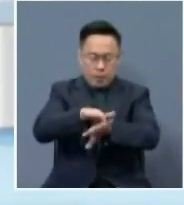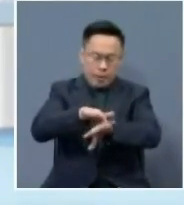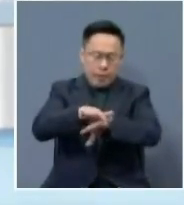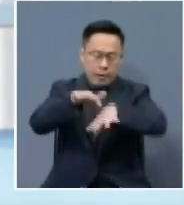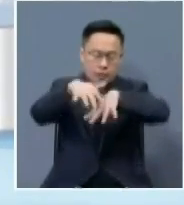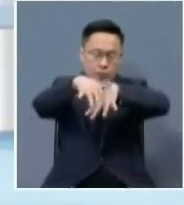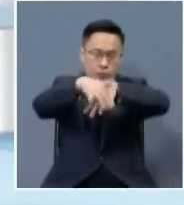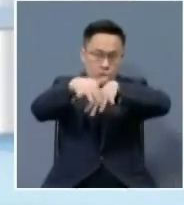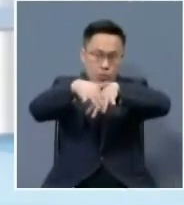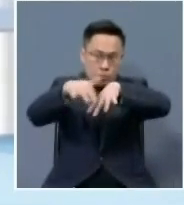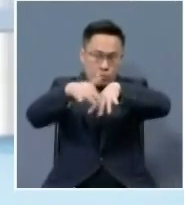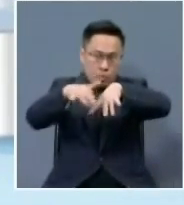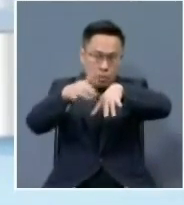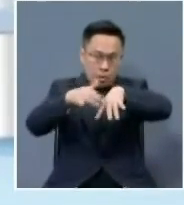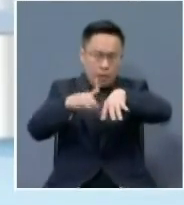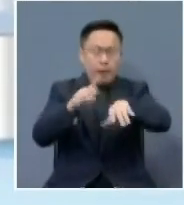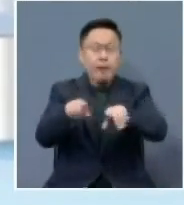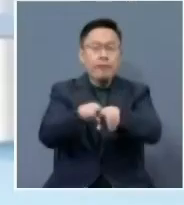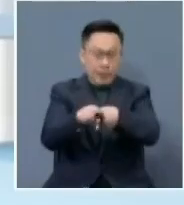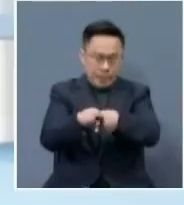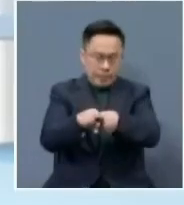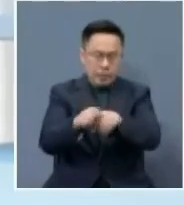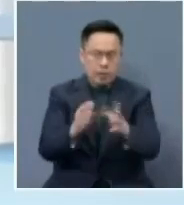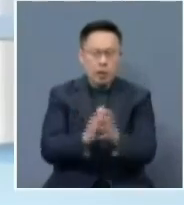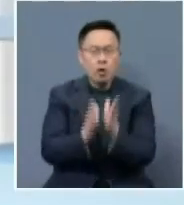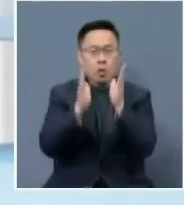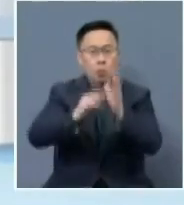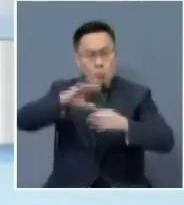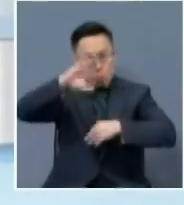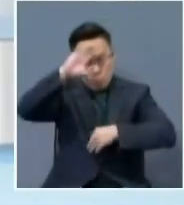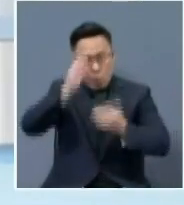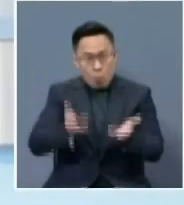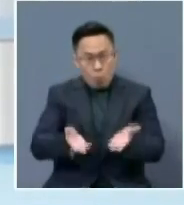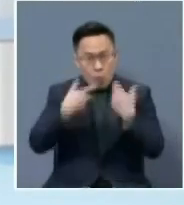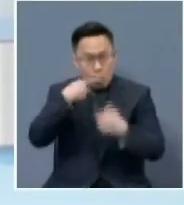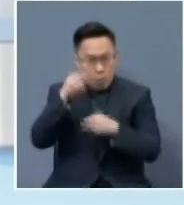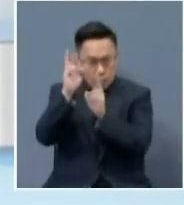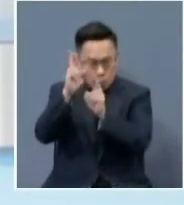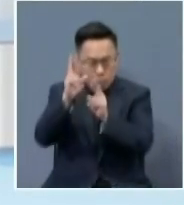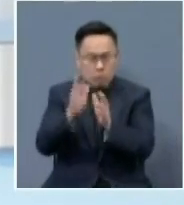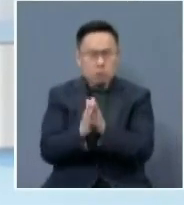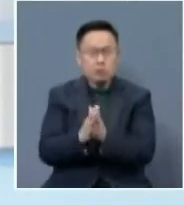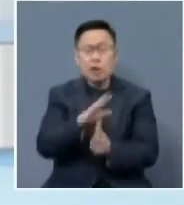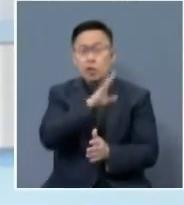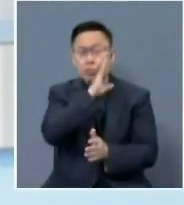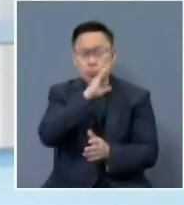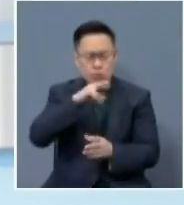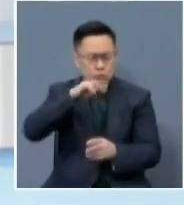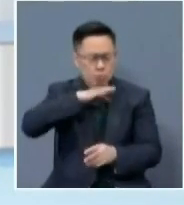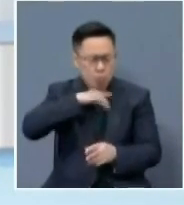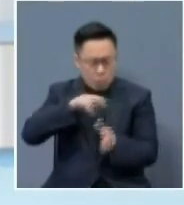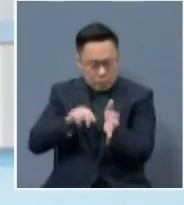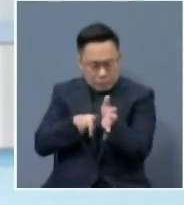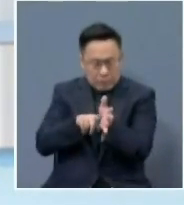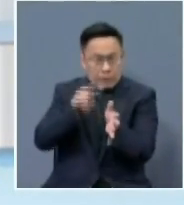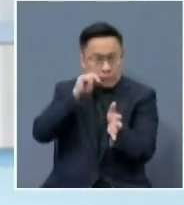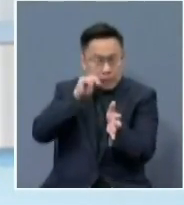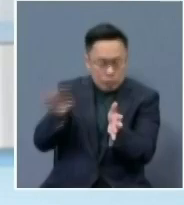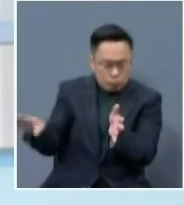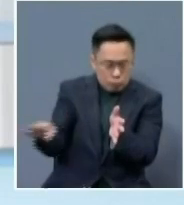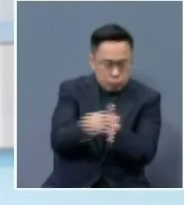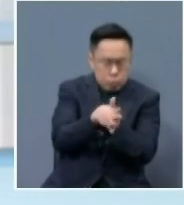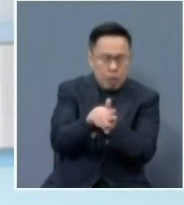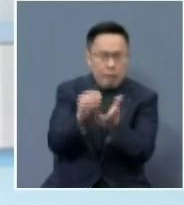คันและที่สำคัญค่ะผู้ป่วยโรคื้อรังอย่างเช่นโรคเบาหวานตรงนี้ต้องระวังกันให้ดีค่ะเพราะหากติดเชื้อนั้นจะรักษาได้ยากเลยทีเดียว